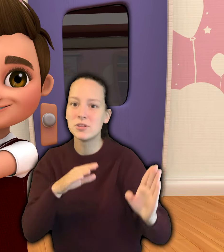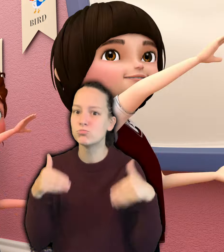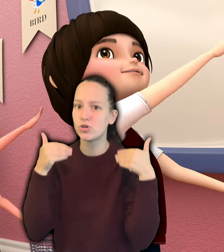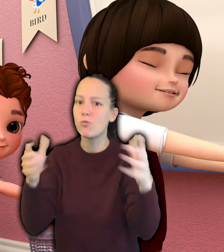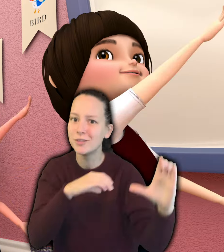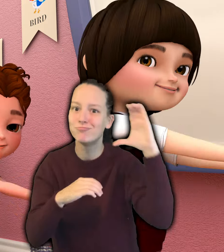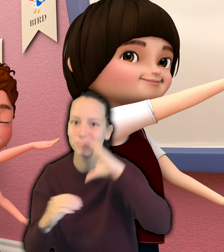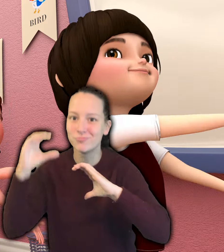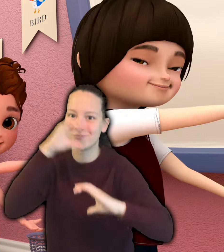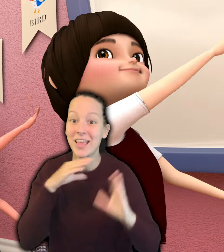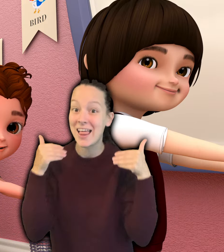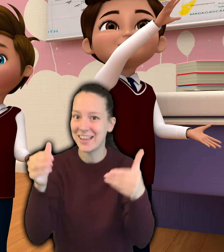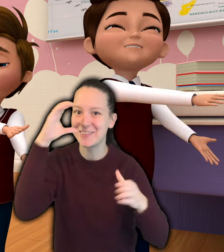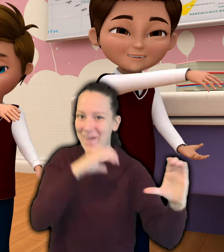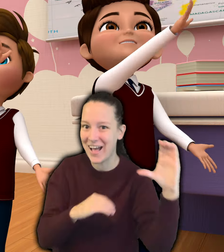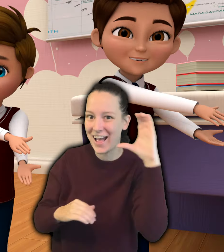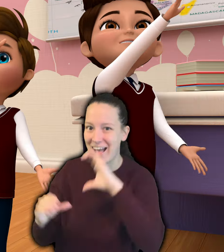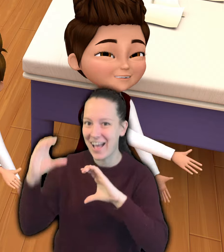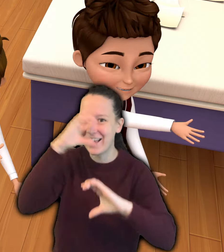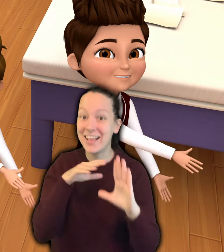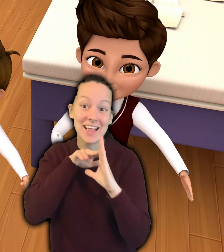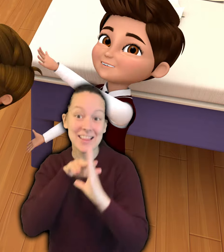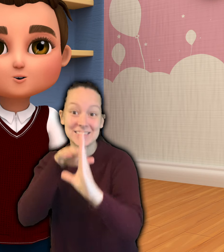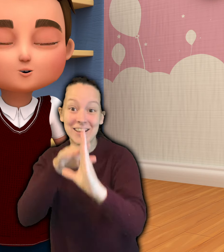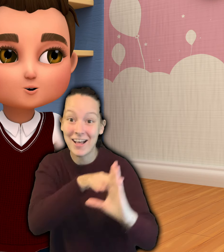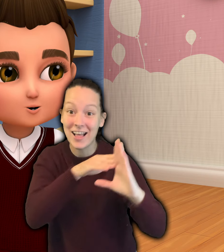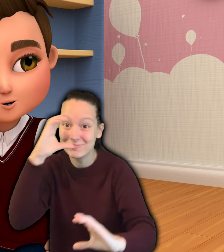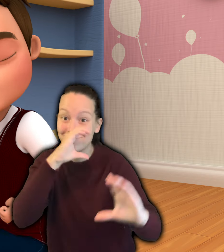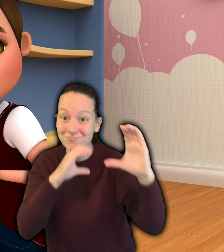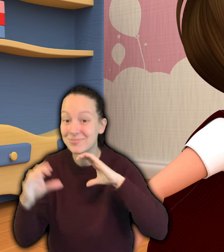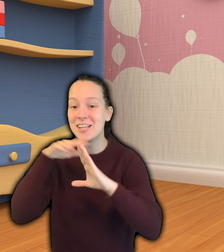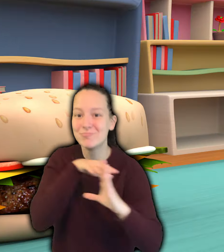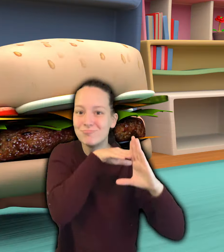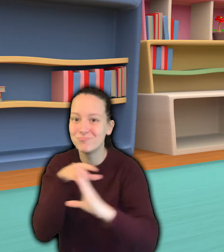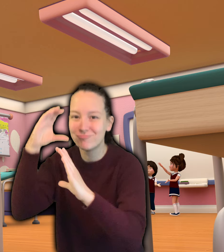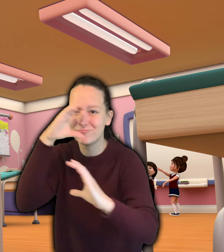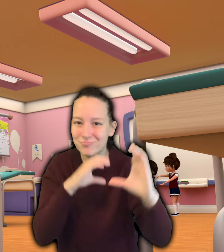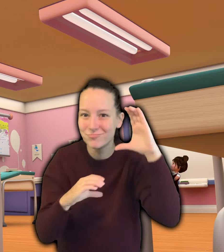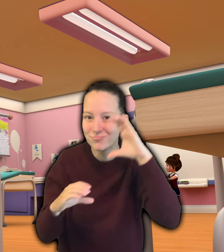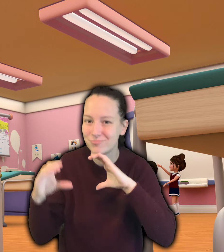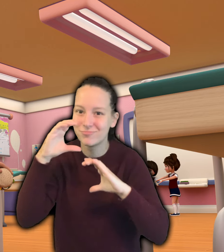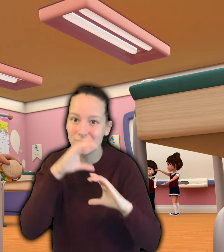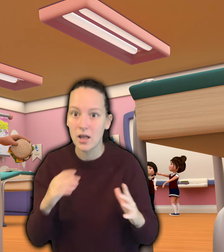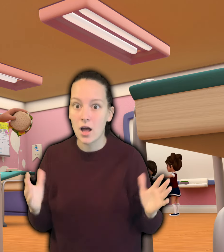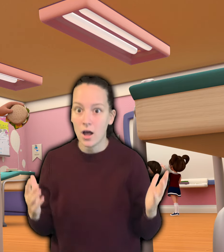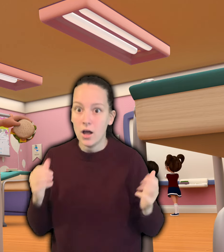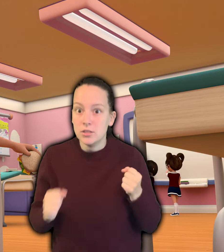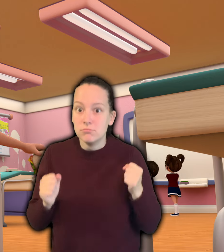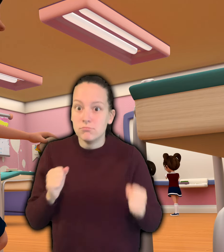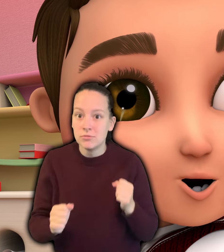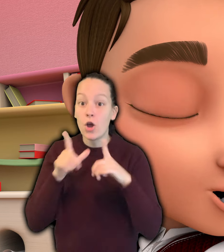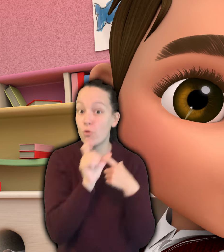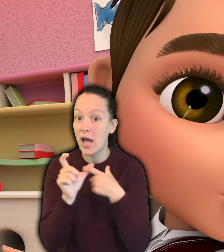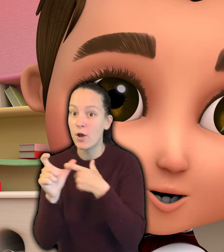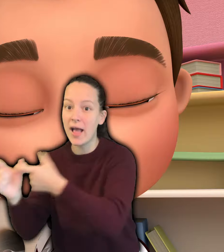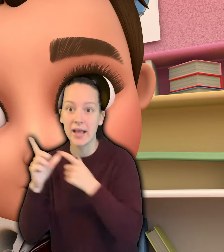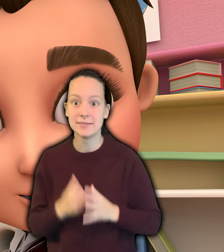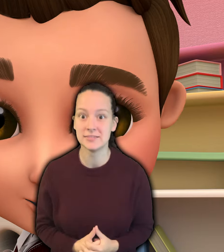みんのハため家族逃げろ